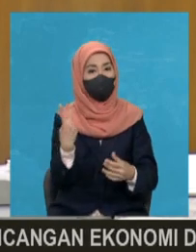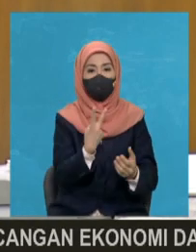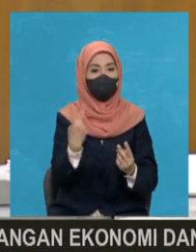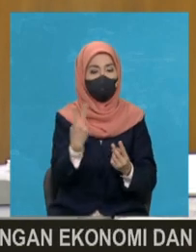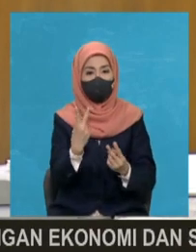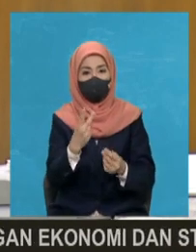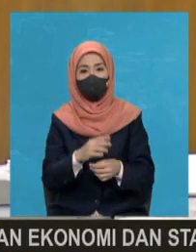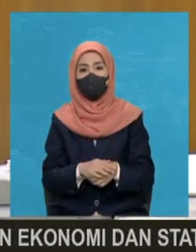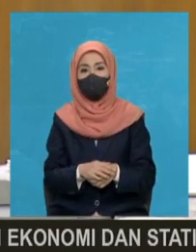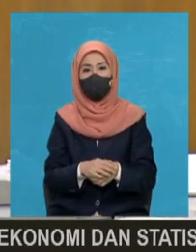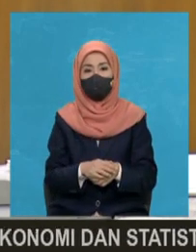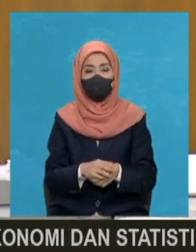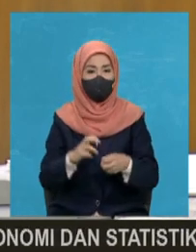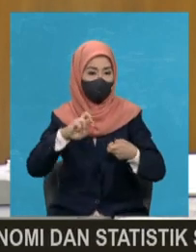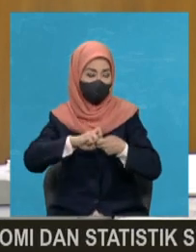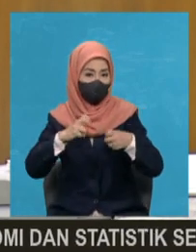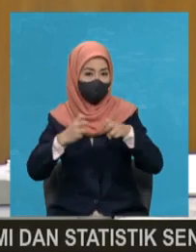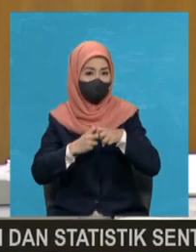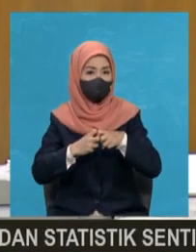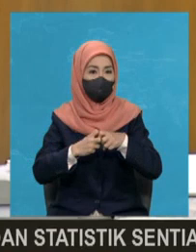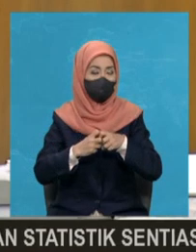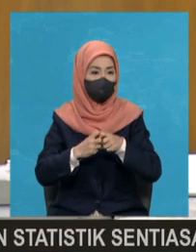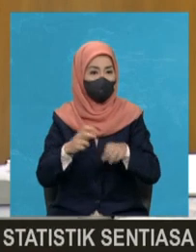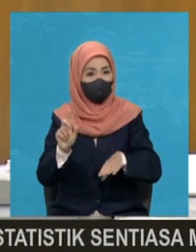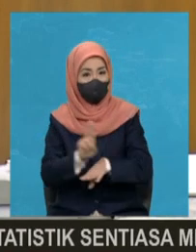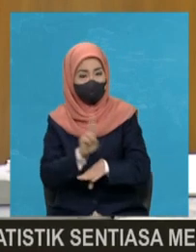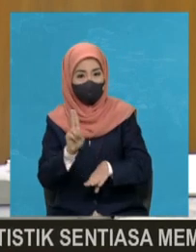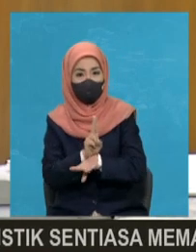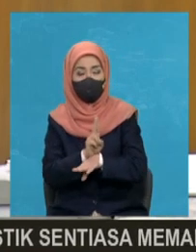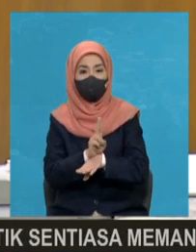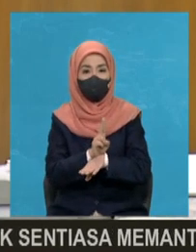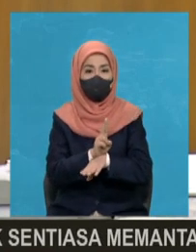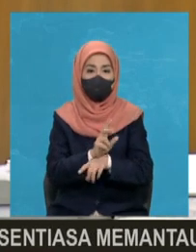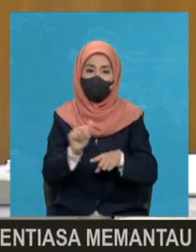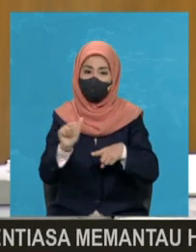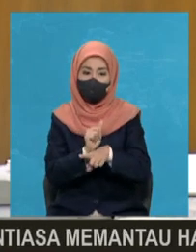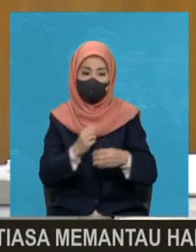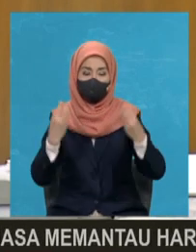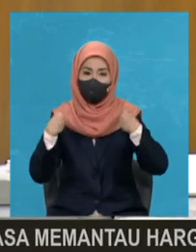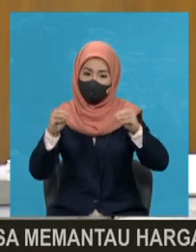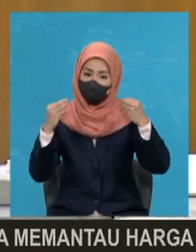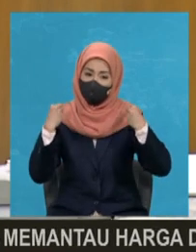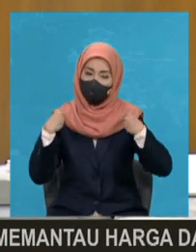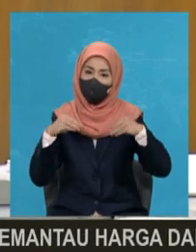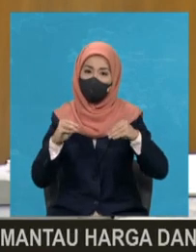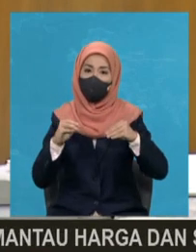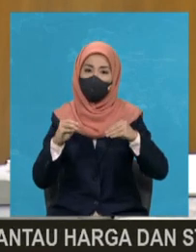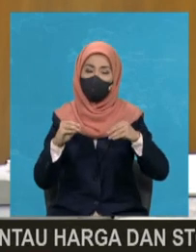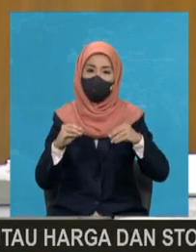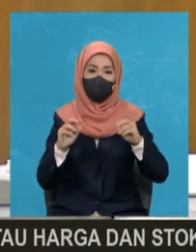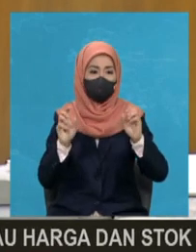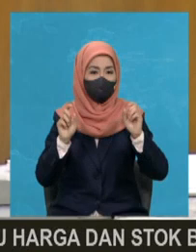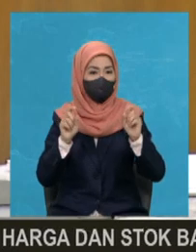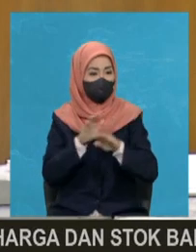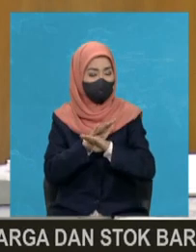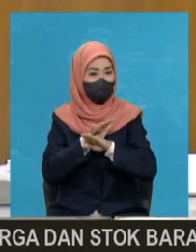Semarang isu dan harewan pengguna yang berkaitan dengan amalan perniagaan para peniaga yang